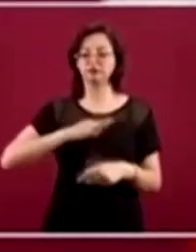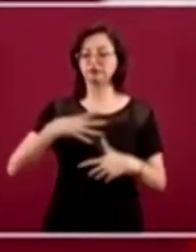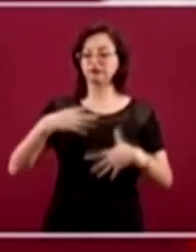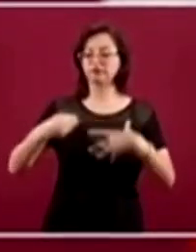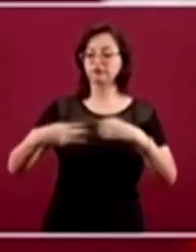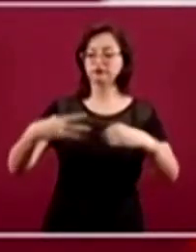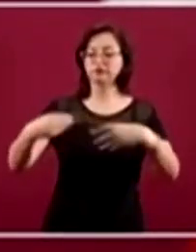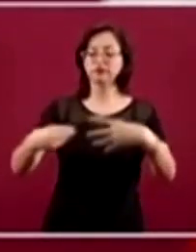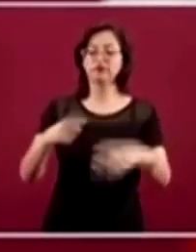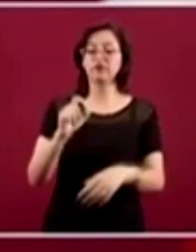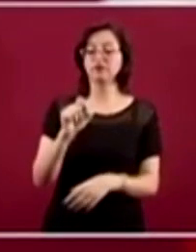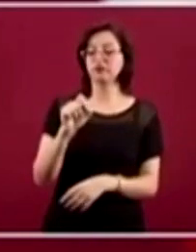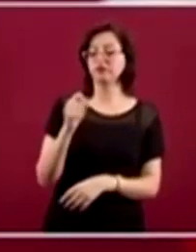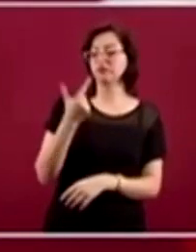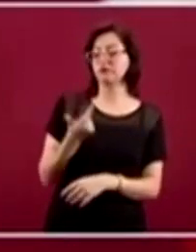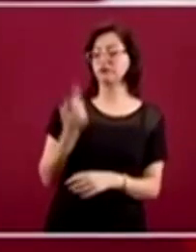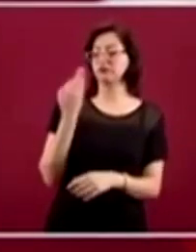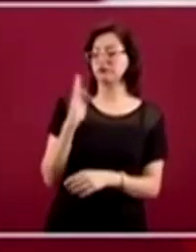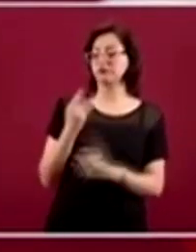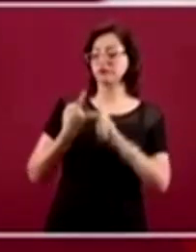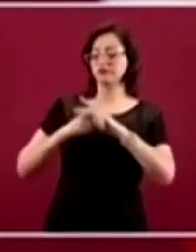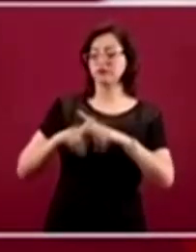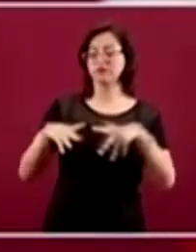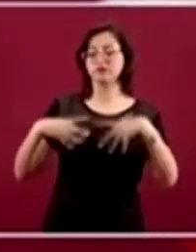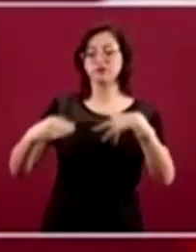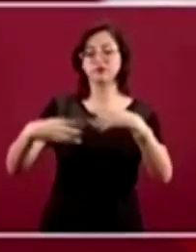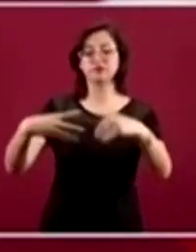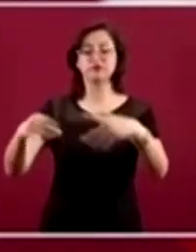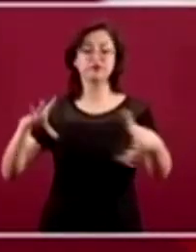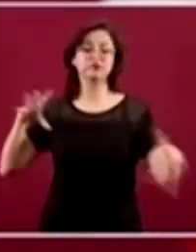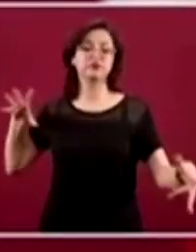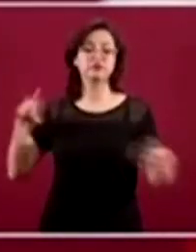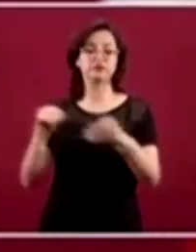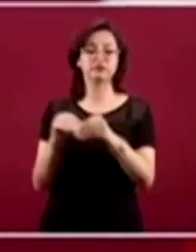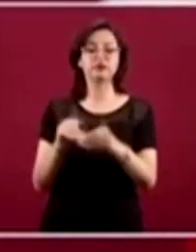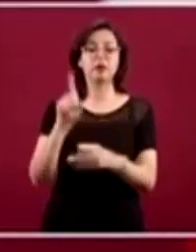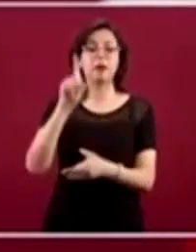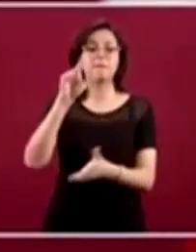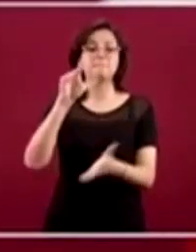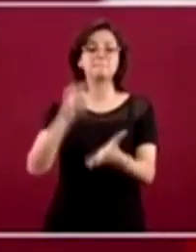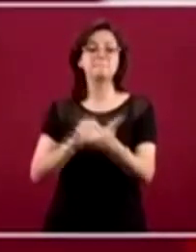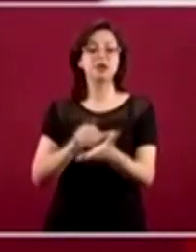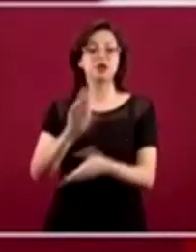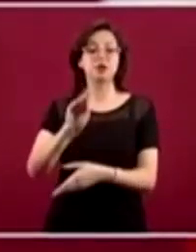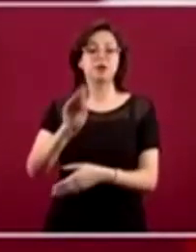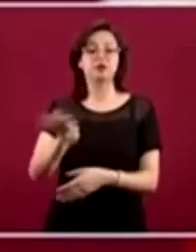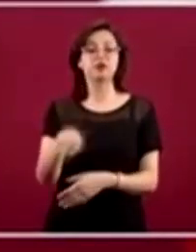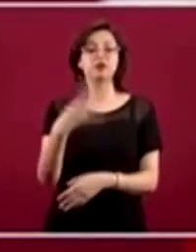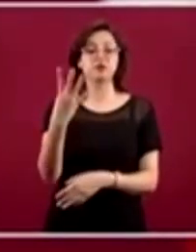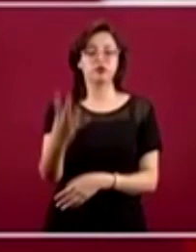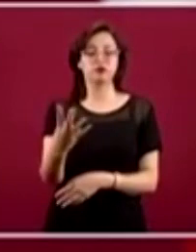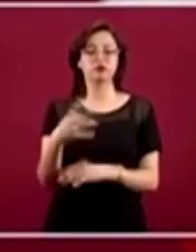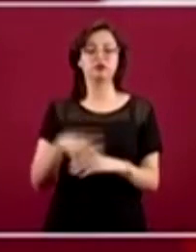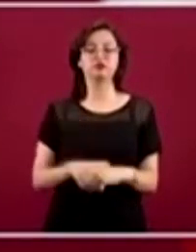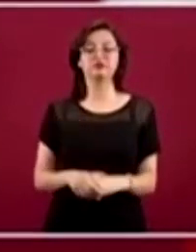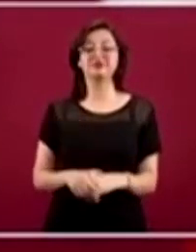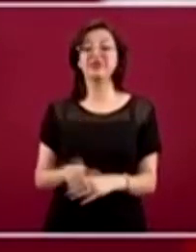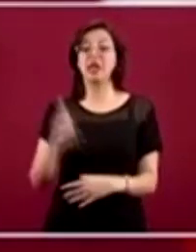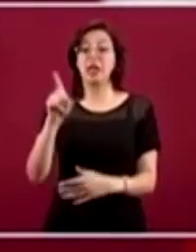ပ်စ်ကူးစက်ခံရသူ1100နီးပါးရှိလာကြောင်းနဲ့သေဆုံးသူ28ဦးအထိရှိလာကြောင်းကျန်းမာရေးအရာရှိတွေကအတည်ပြုခဲ့ပါတ